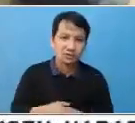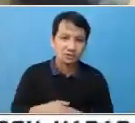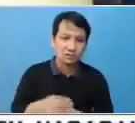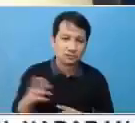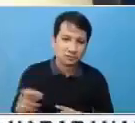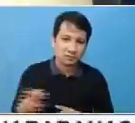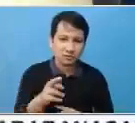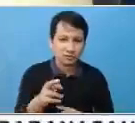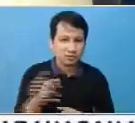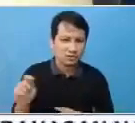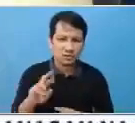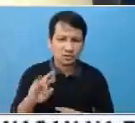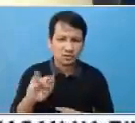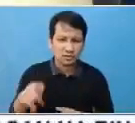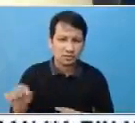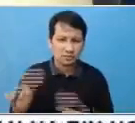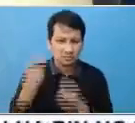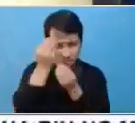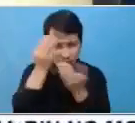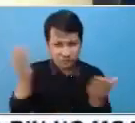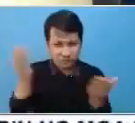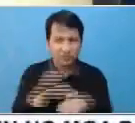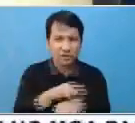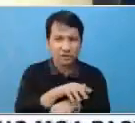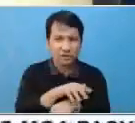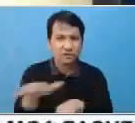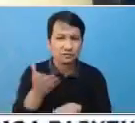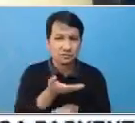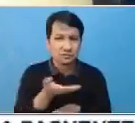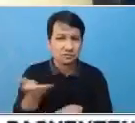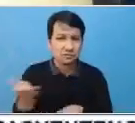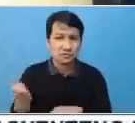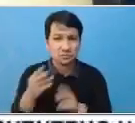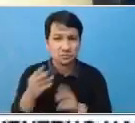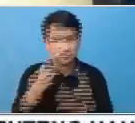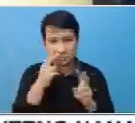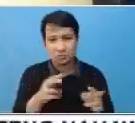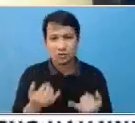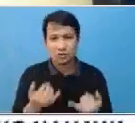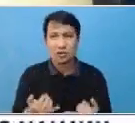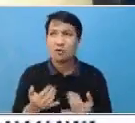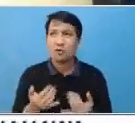sa bayan. Ito po ang tunay na kwento ng kabutihan at